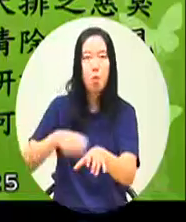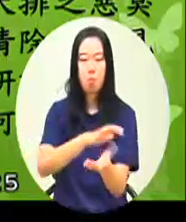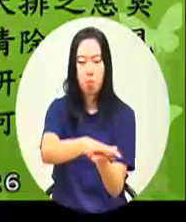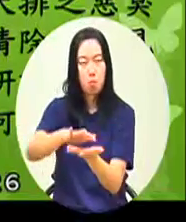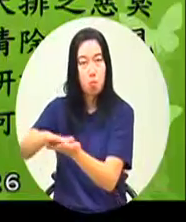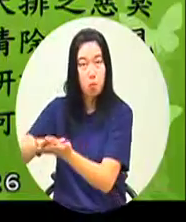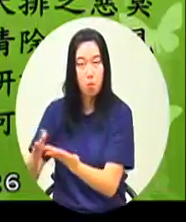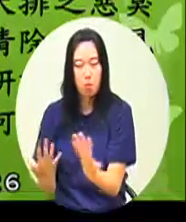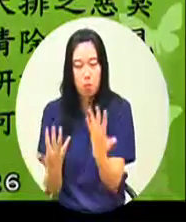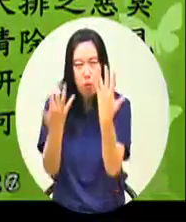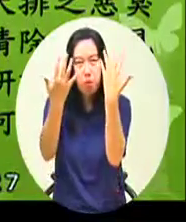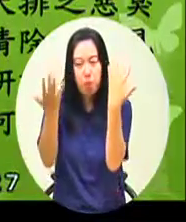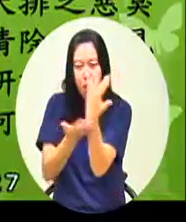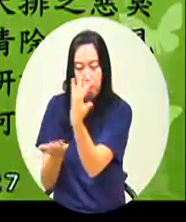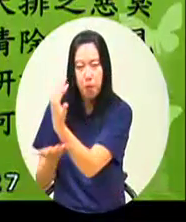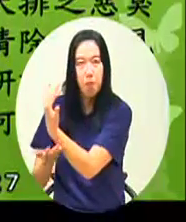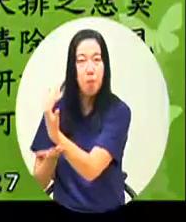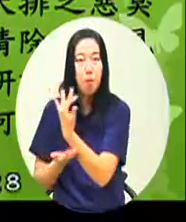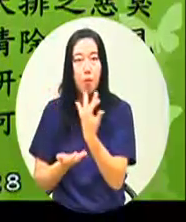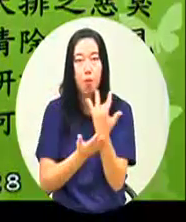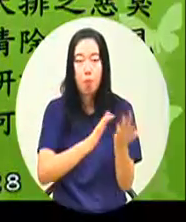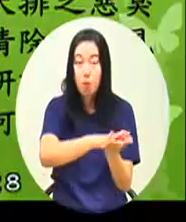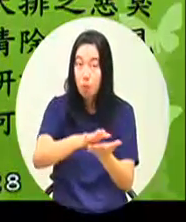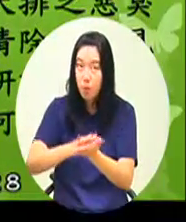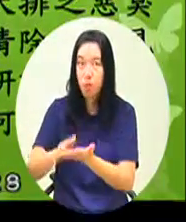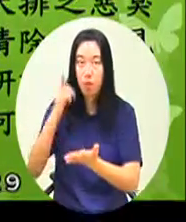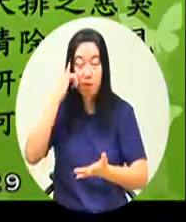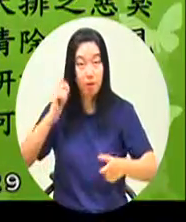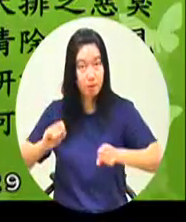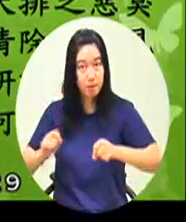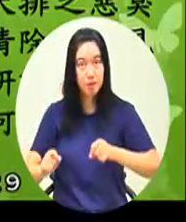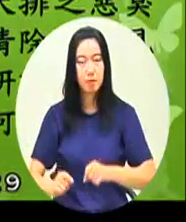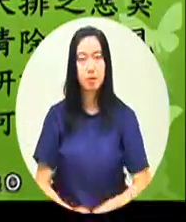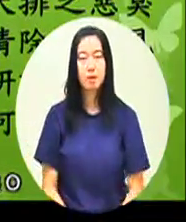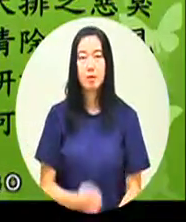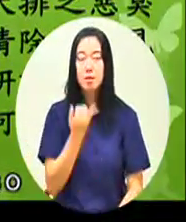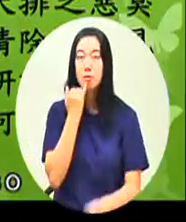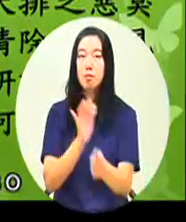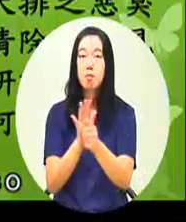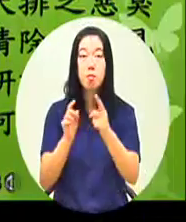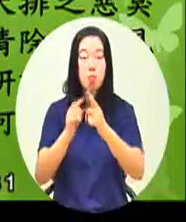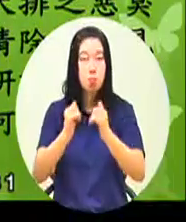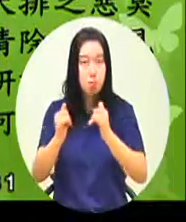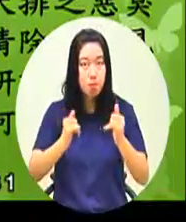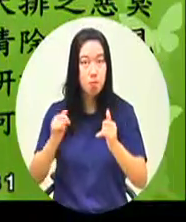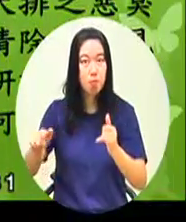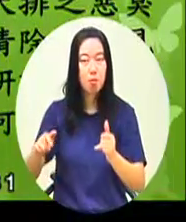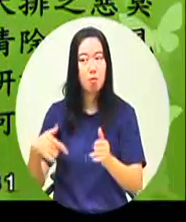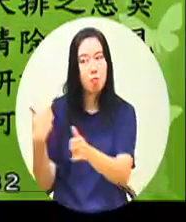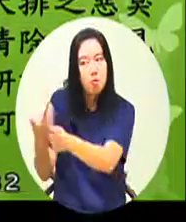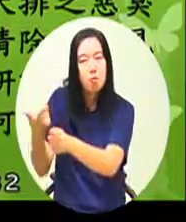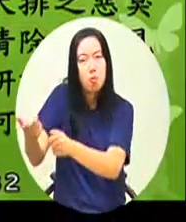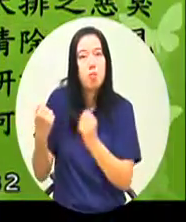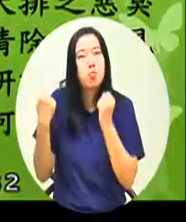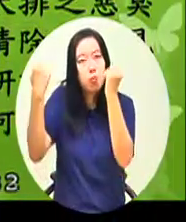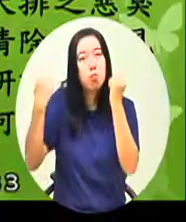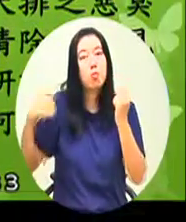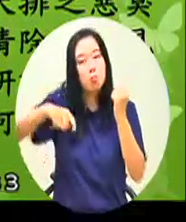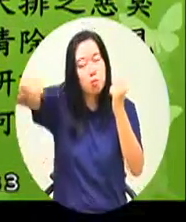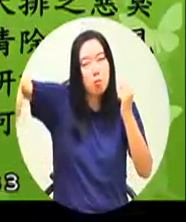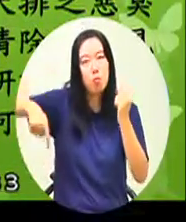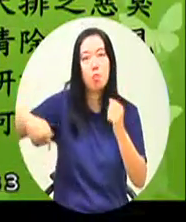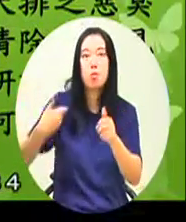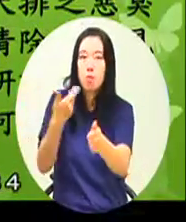挂掉，足紧去生出来。吼，这方面是不是，吼，即个百姓伫遐住、伫遐运动的人的环境，来去，吼，